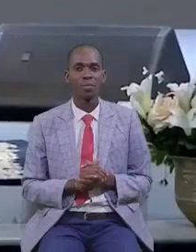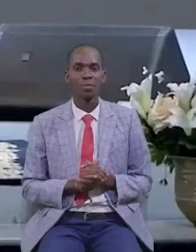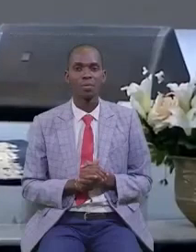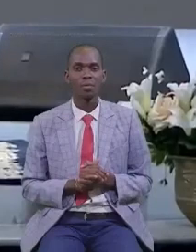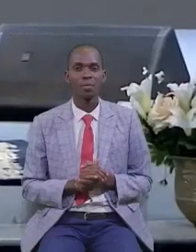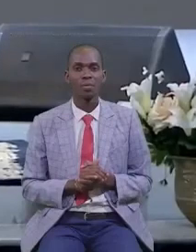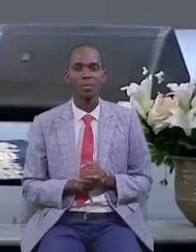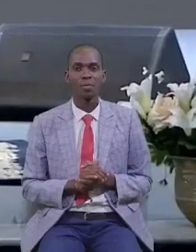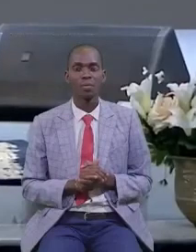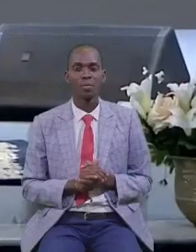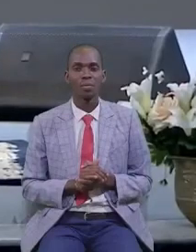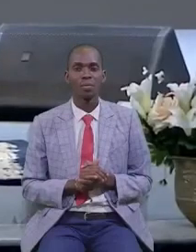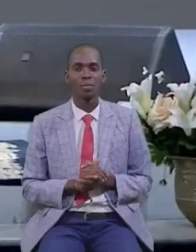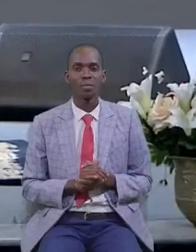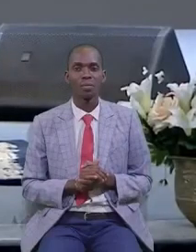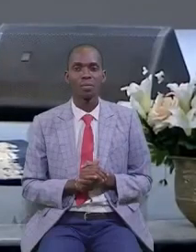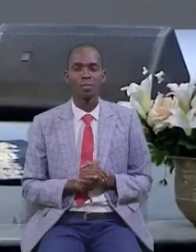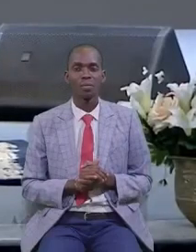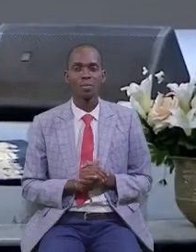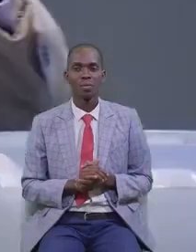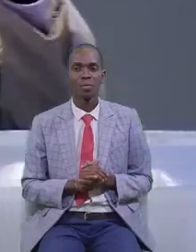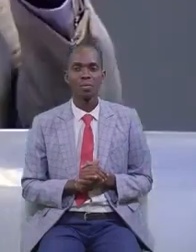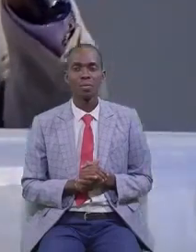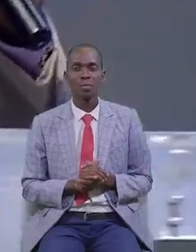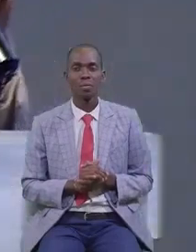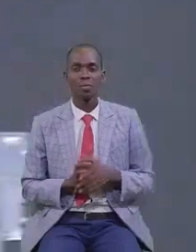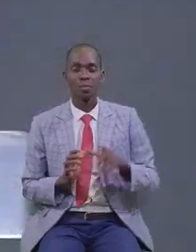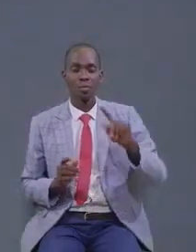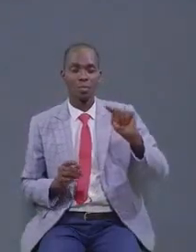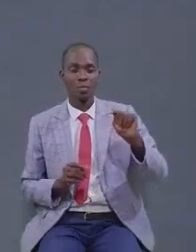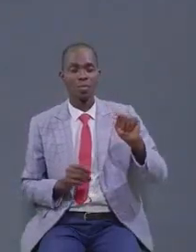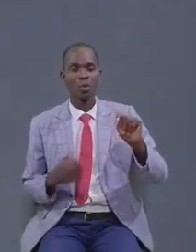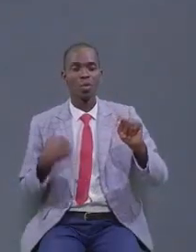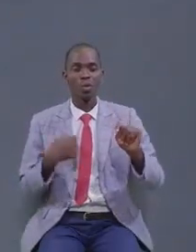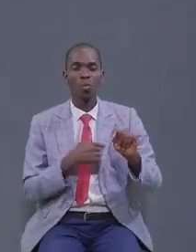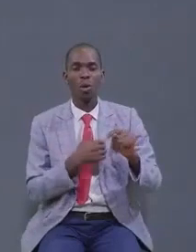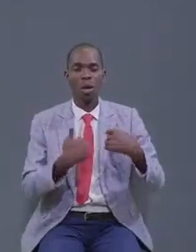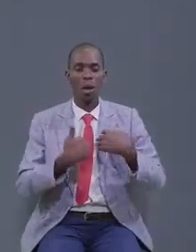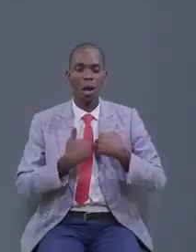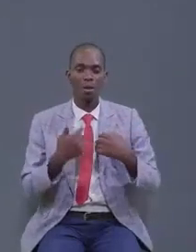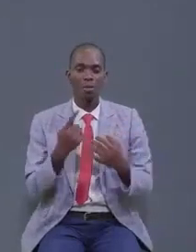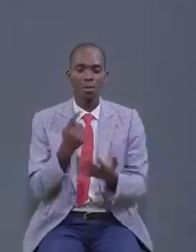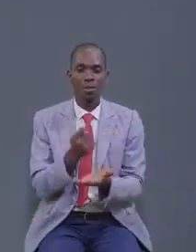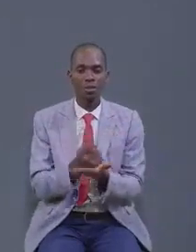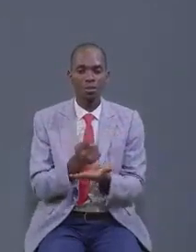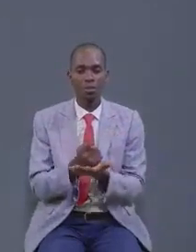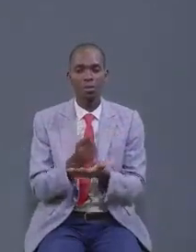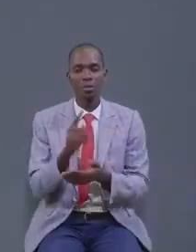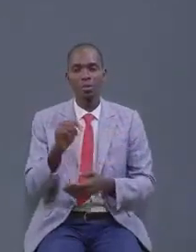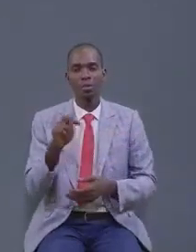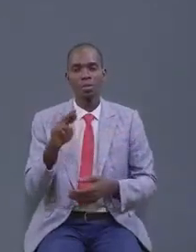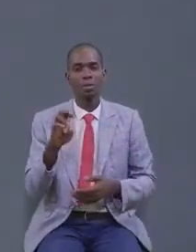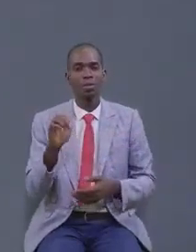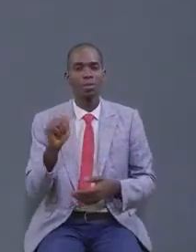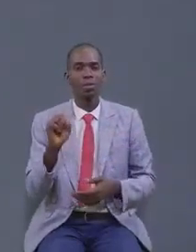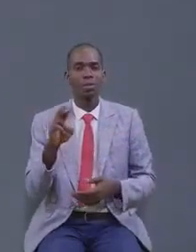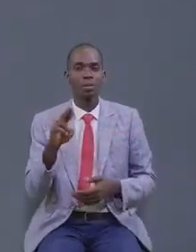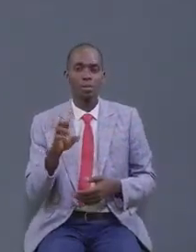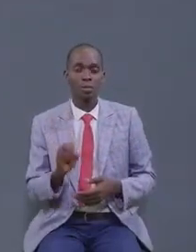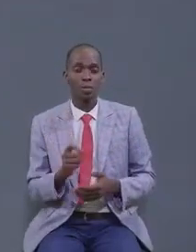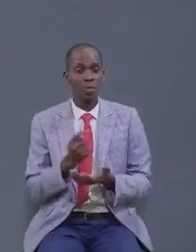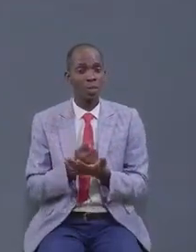సముపార్జించిన సాధించిన వాటి మీద దృష్టి నిలుపుతారు. We have treasures. రెండవ మాట టీ ఉంది కదండి, నిధిగా